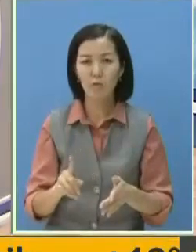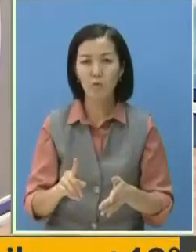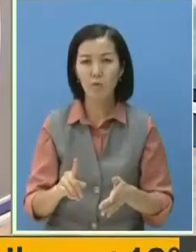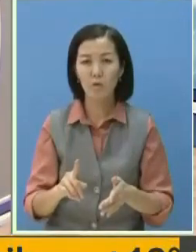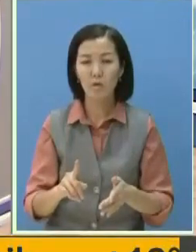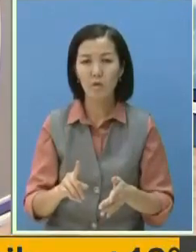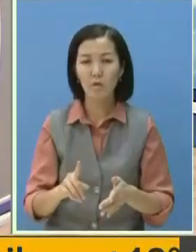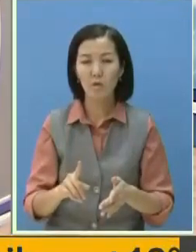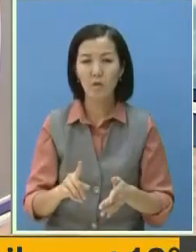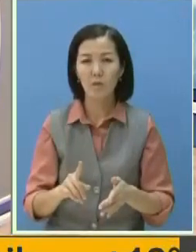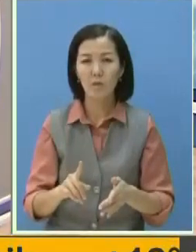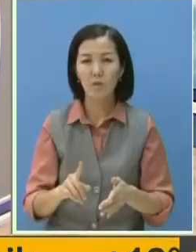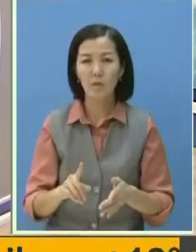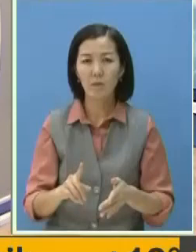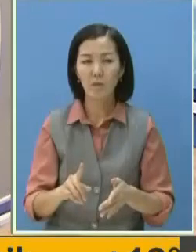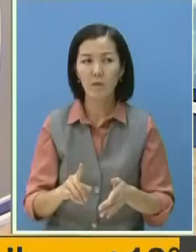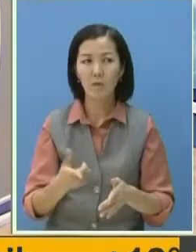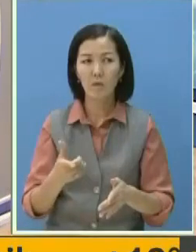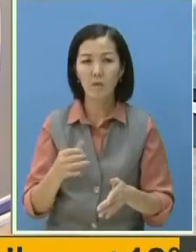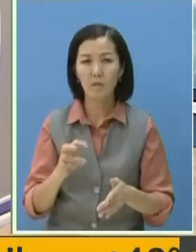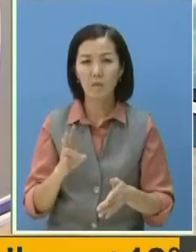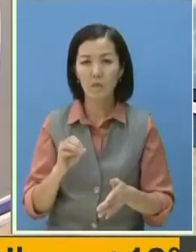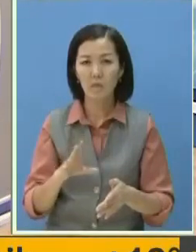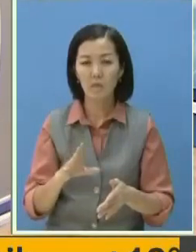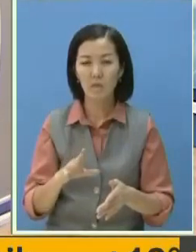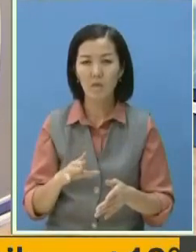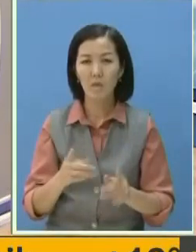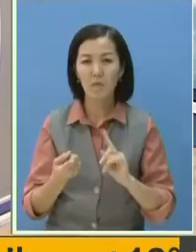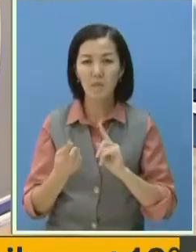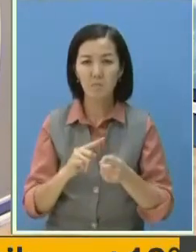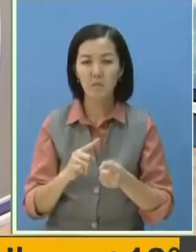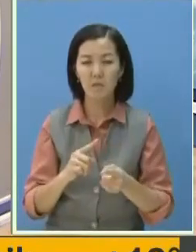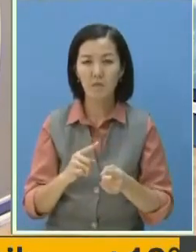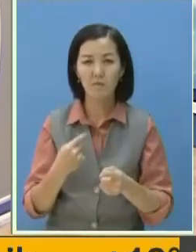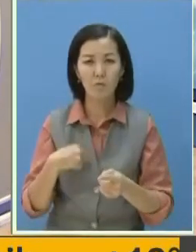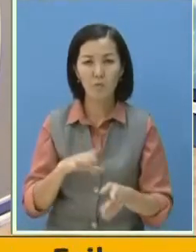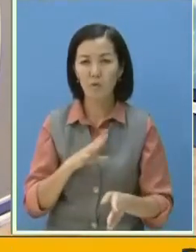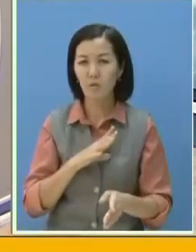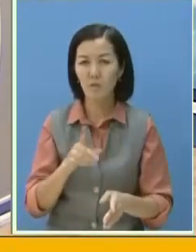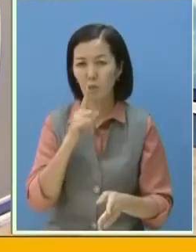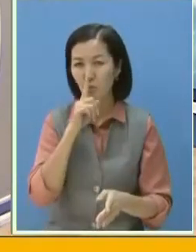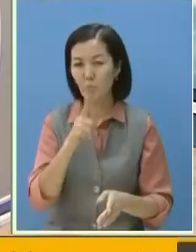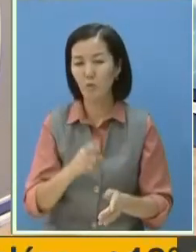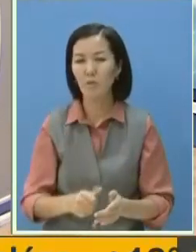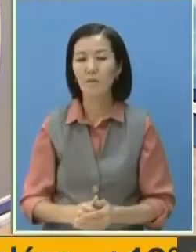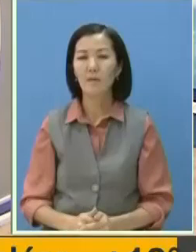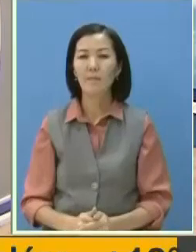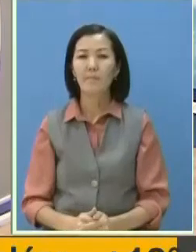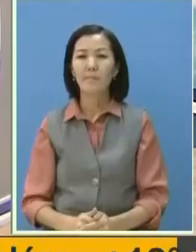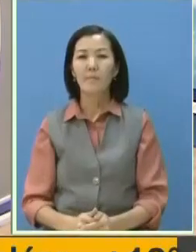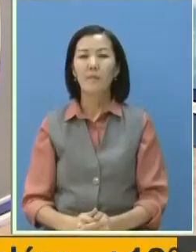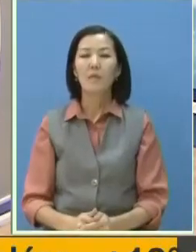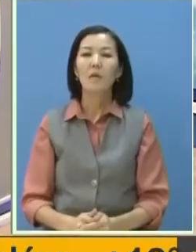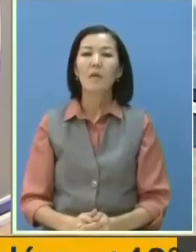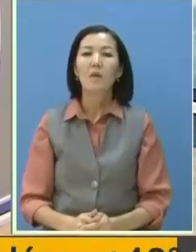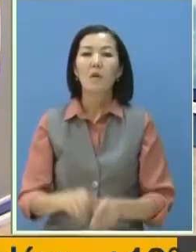изменился генотип или появилось какое-то новое генное заболевание. Поэтому... Замечательно. Я напомню, телефон прямого